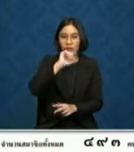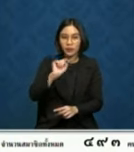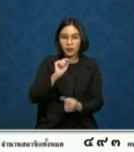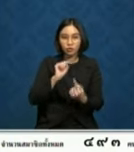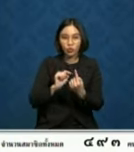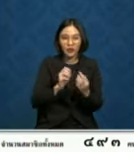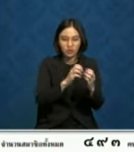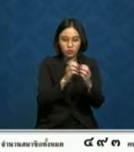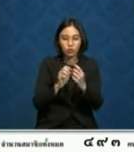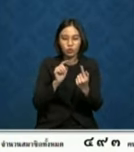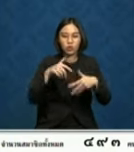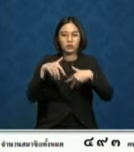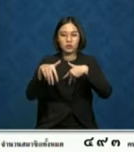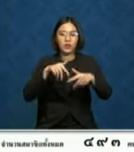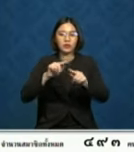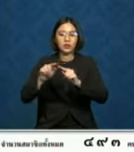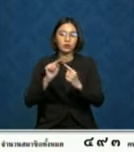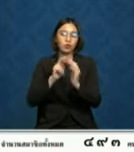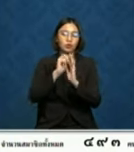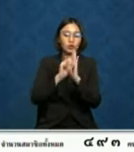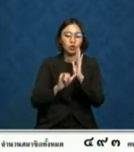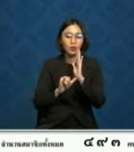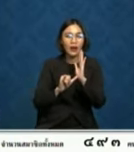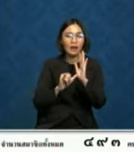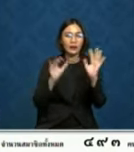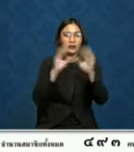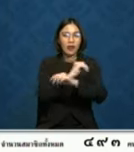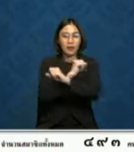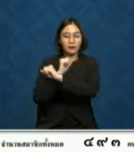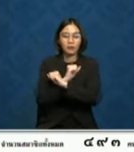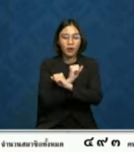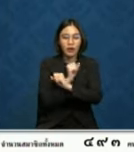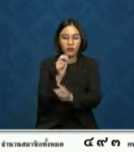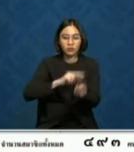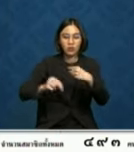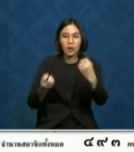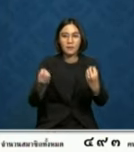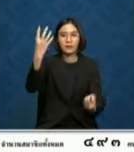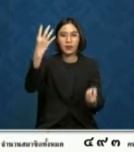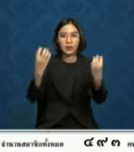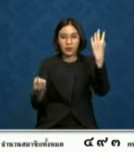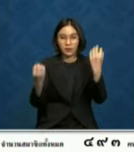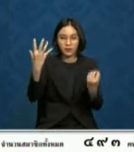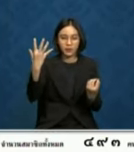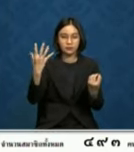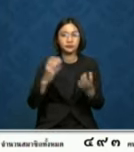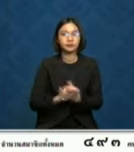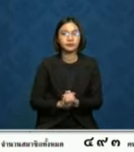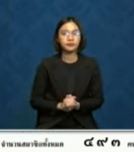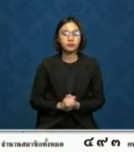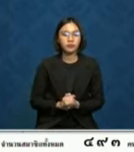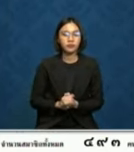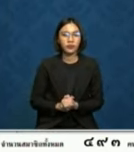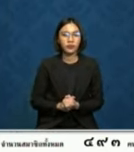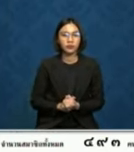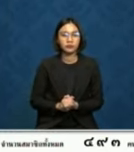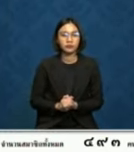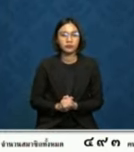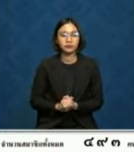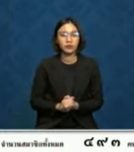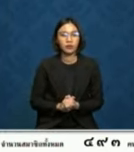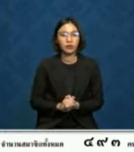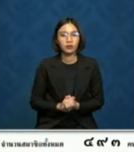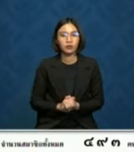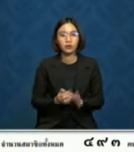ไปไล่บี้เอากับชาวบ้านภายใต้นโยบายที่เรียกว่าเป็นการป้องกันรักษาป่านะครับเพราะฉะนั้นเอ่อแล้วก็